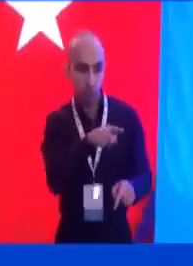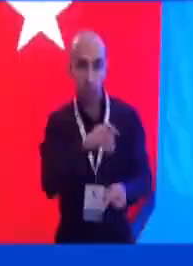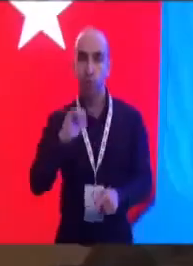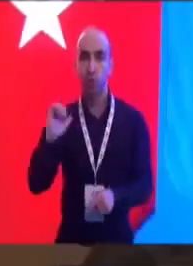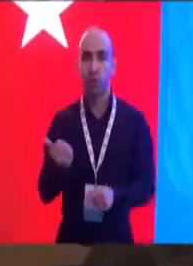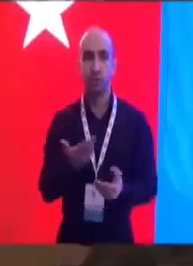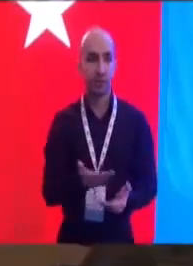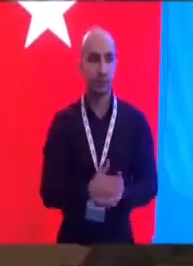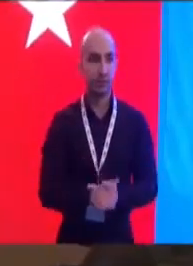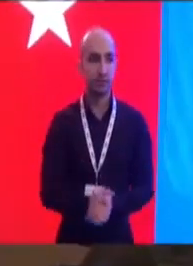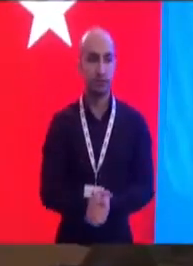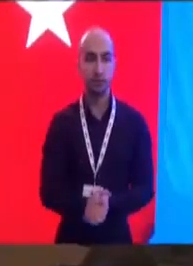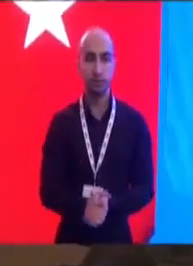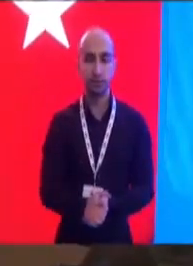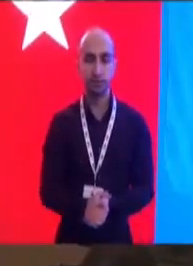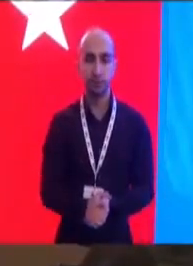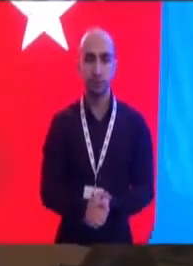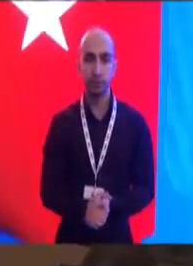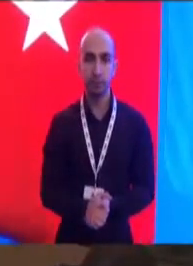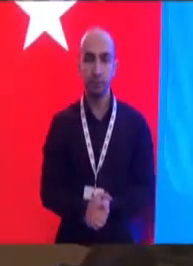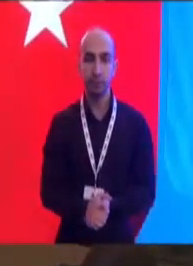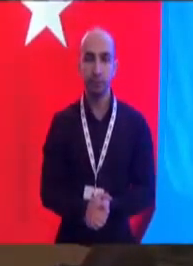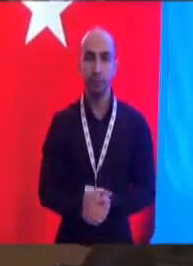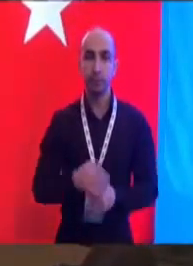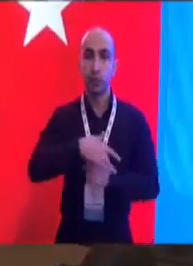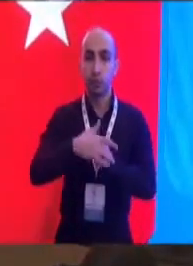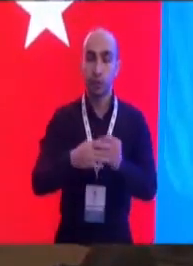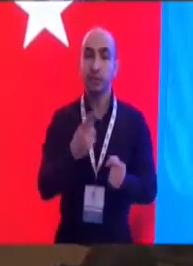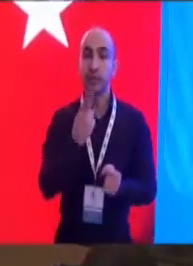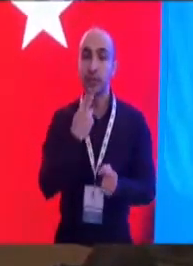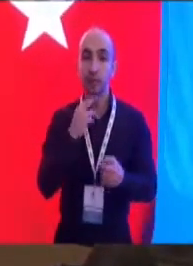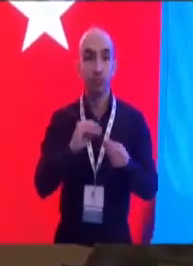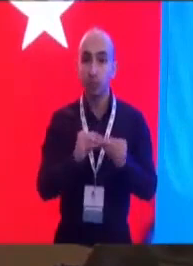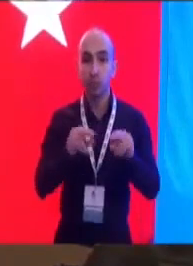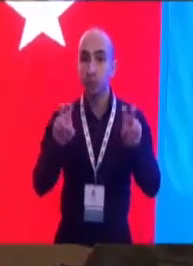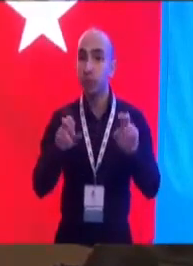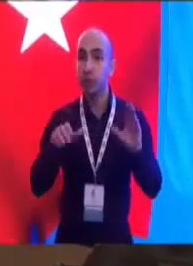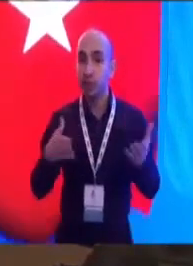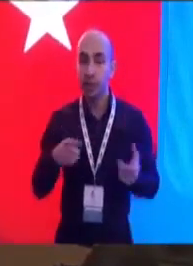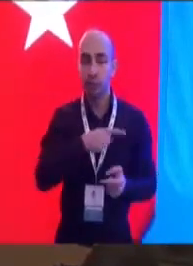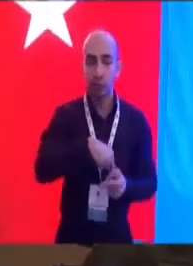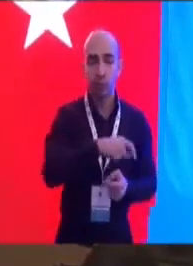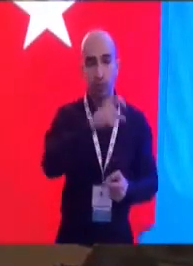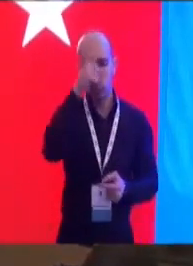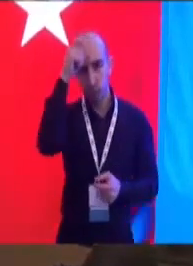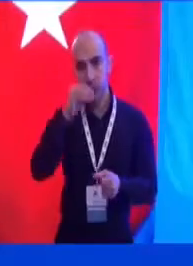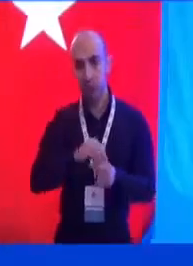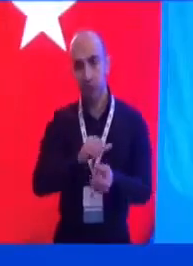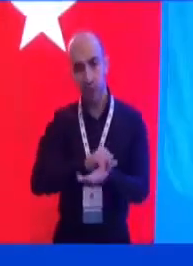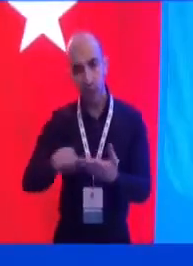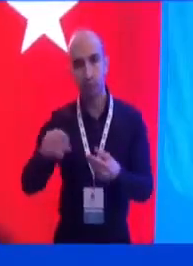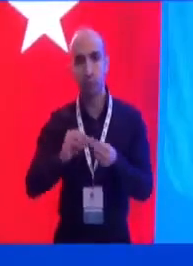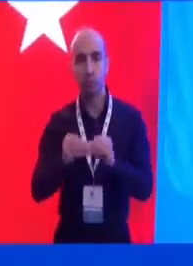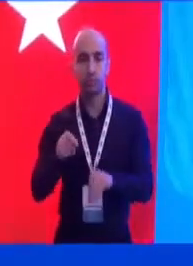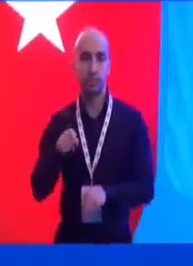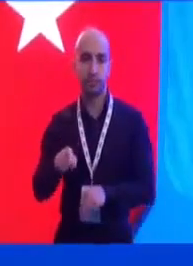önemli. Ülkemizdeki kadın meseleleri hepimizin, tüm ülkenin meselesi.